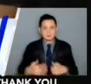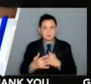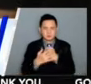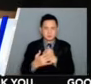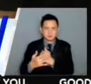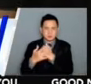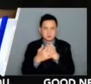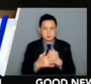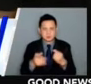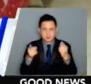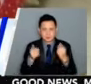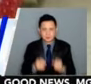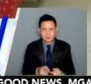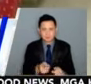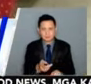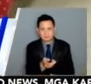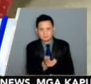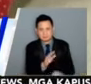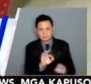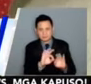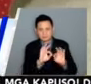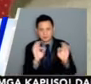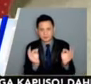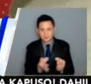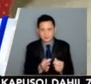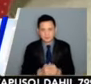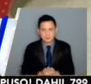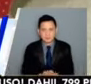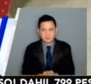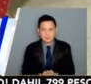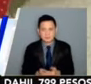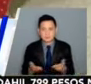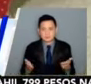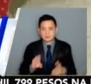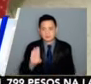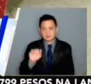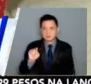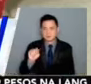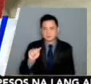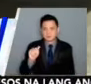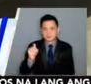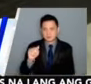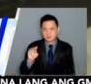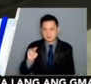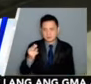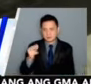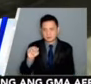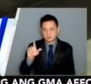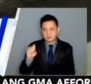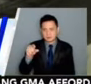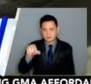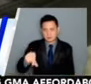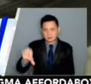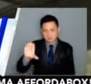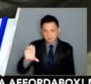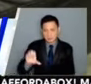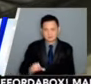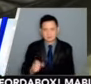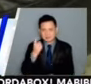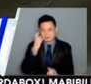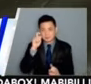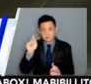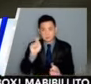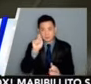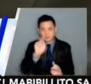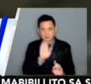matapos looban ng kanilang bahay sa Barangay Batasan Hills, Quezon City, alas 11 ng umaga noong Martes. Kwento ni Heidi, hindi niya tunay na